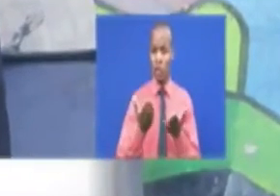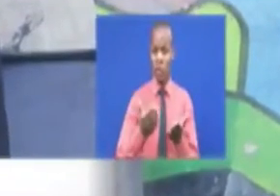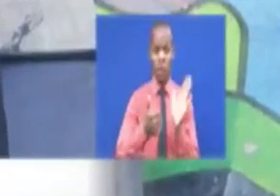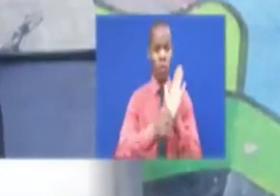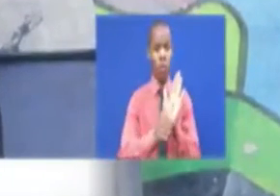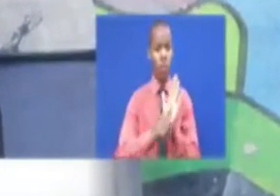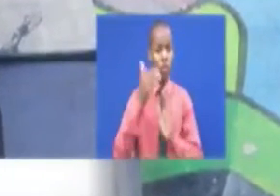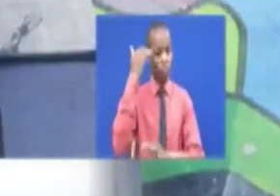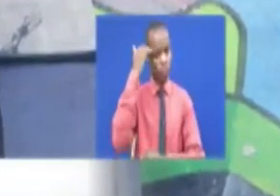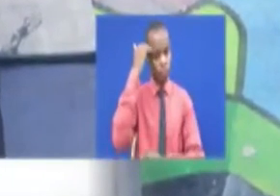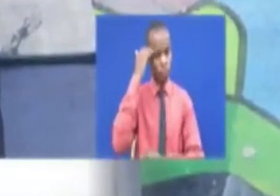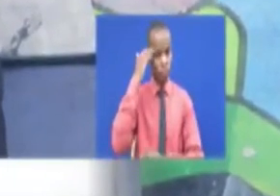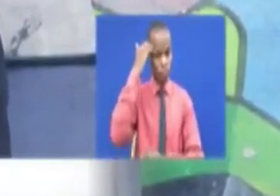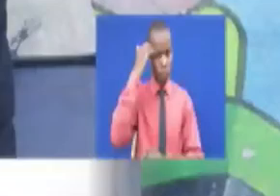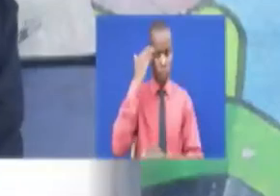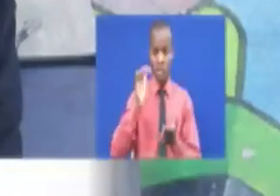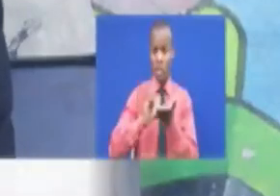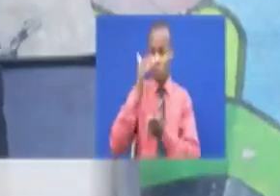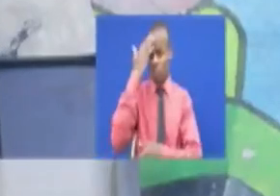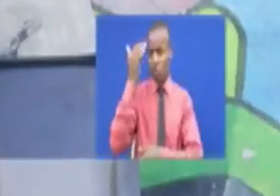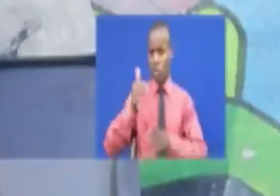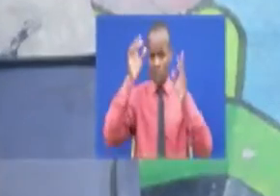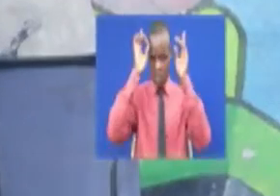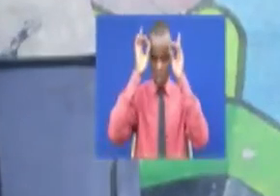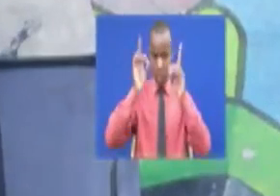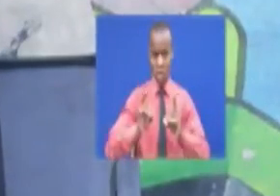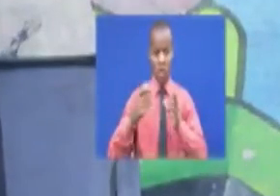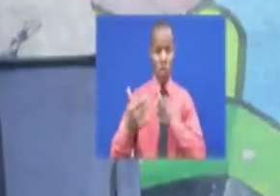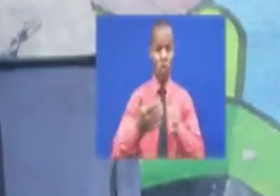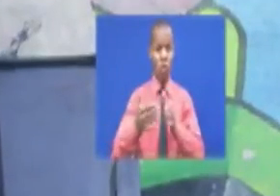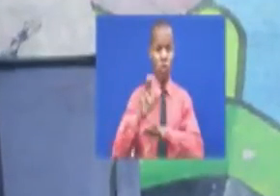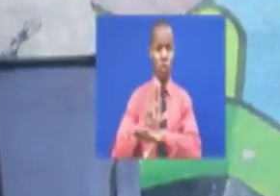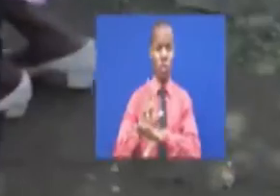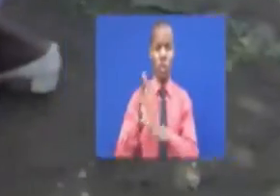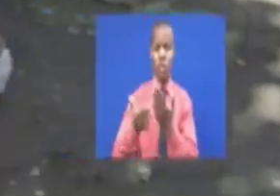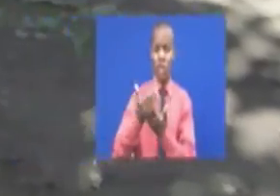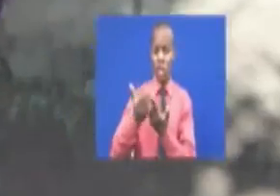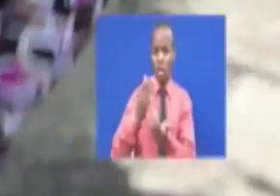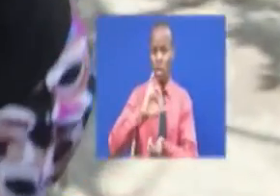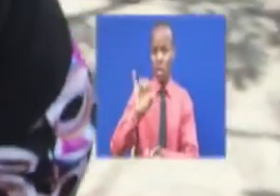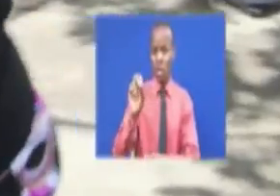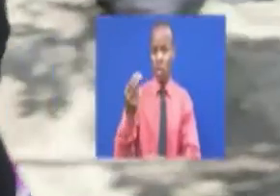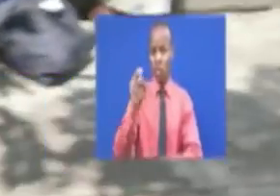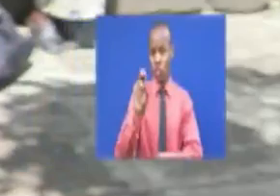angeweza kumlea. Sasa ndio kwa maana nikachukua hilo jukumu la kuweza kumlea. Aya